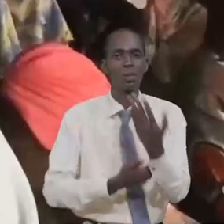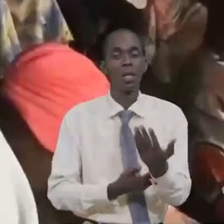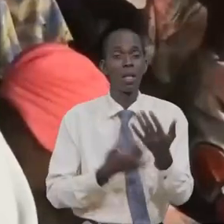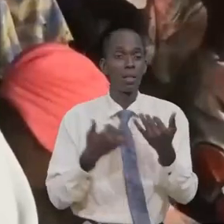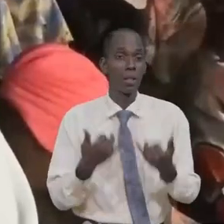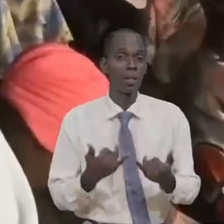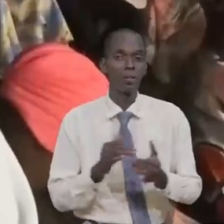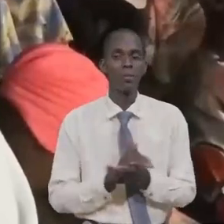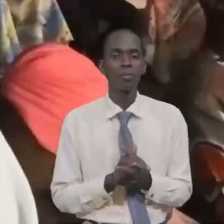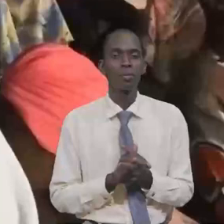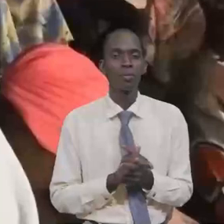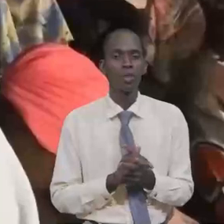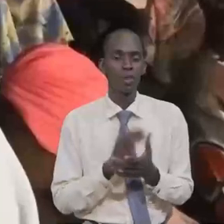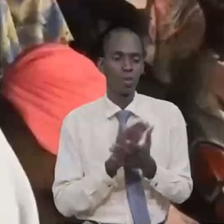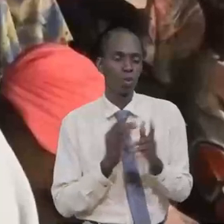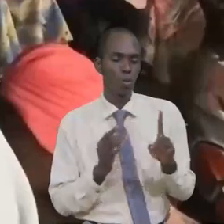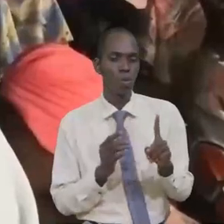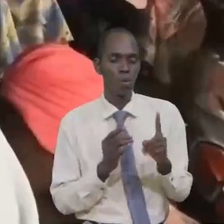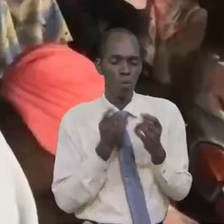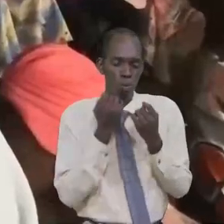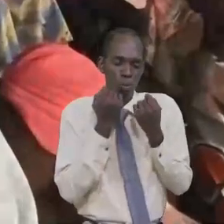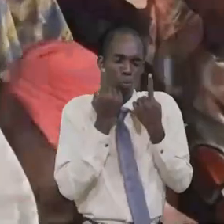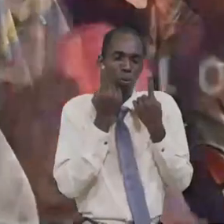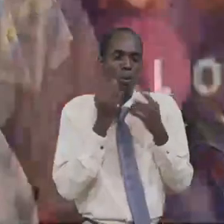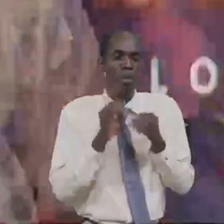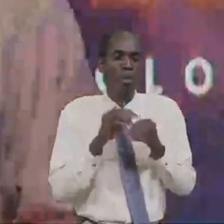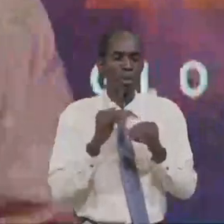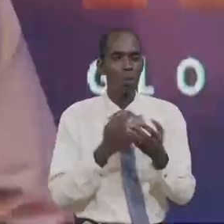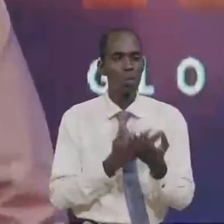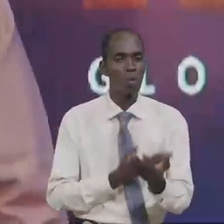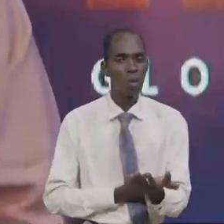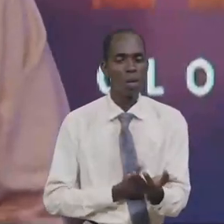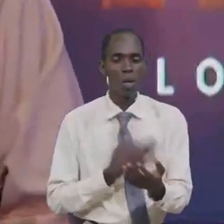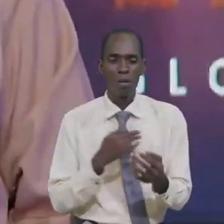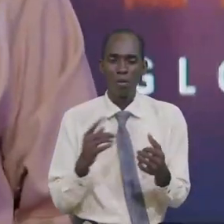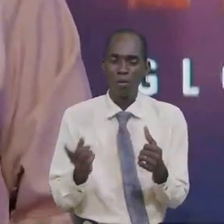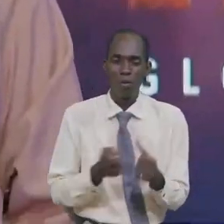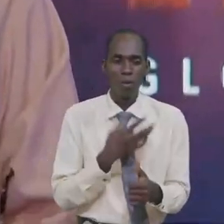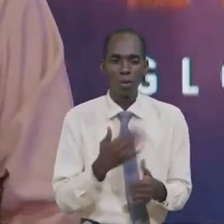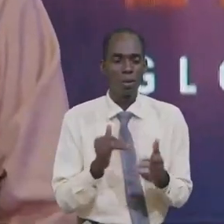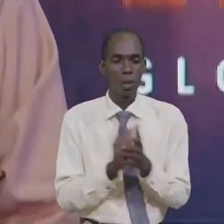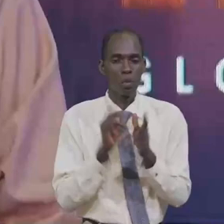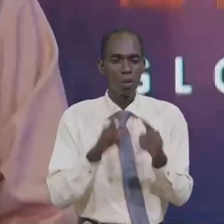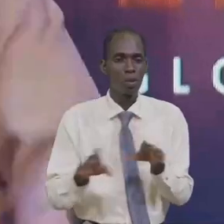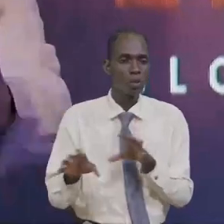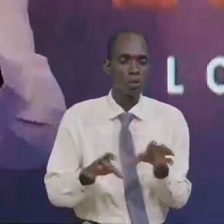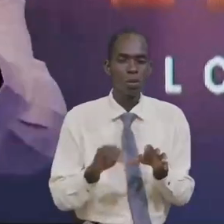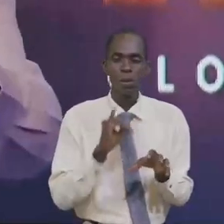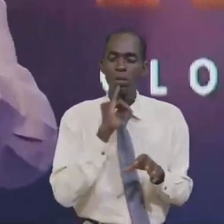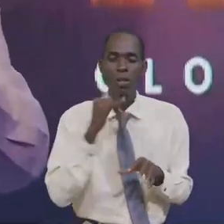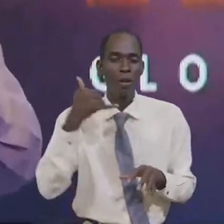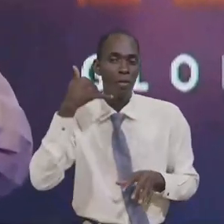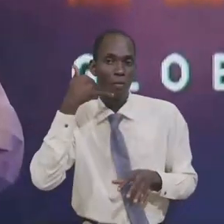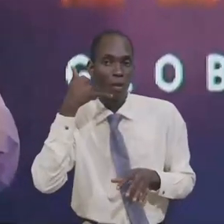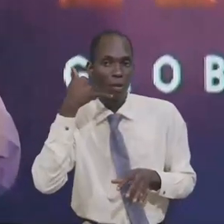se réveille le matin et la première chose qu'il fait il prend son téléphone et il regarde